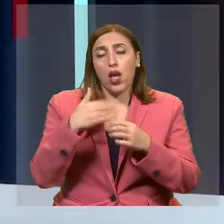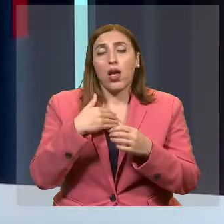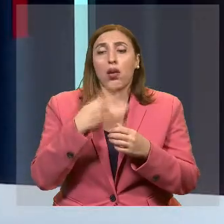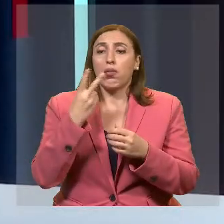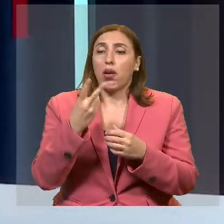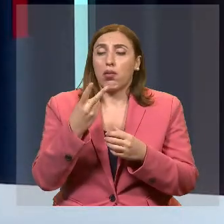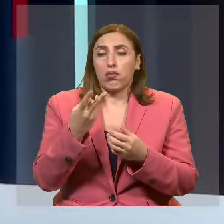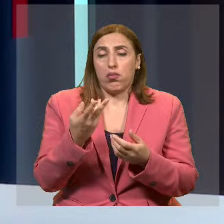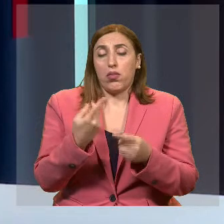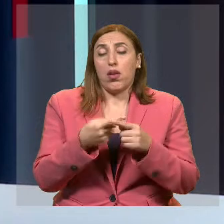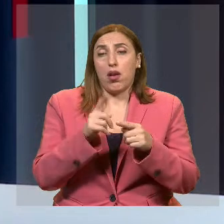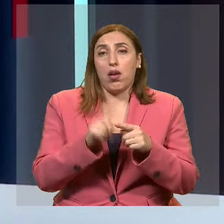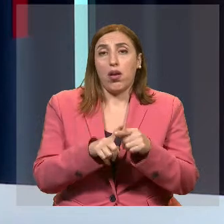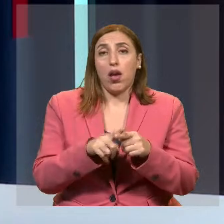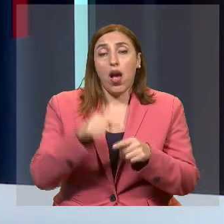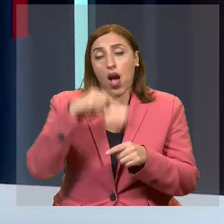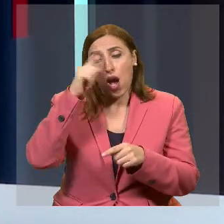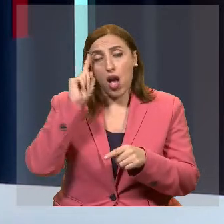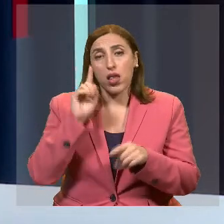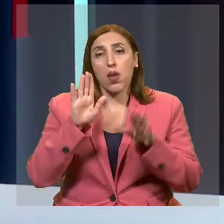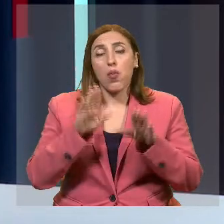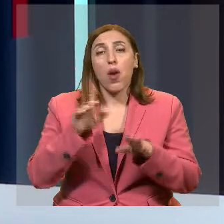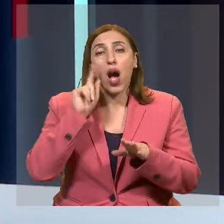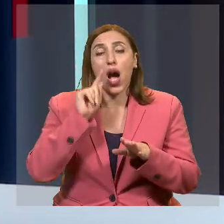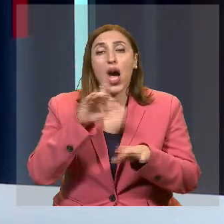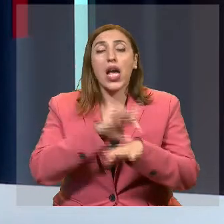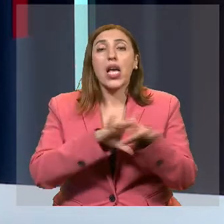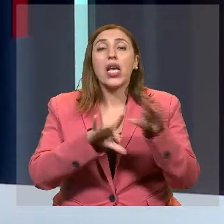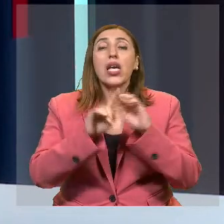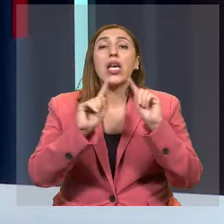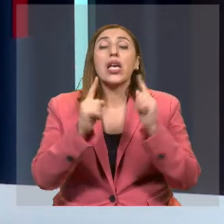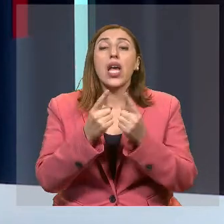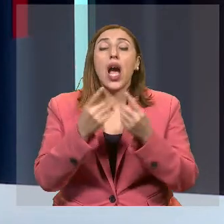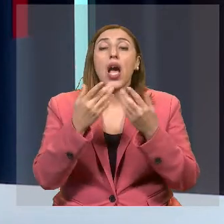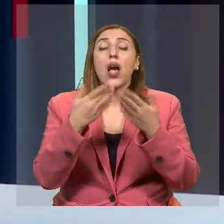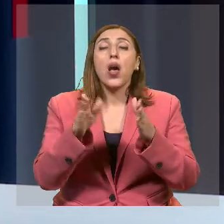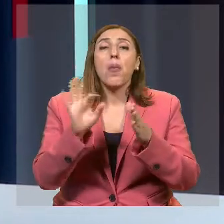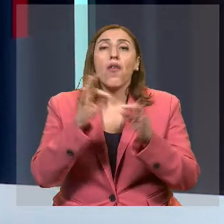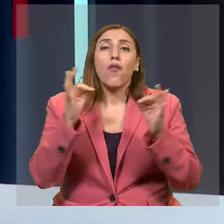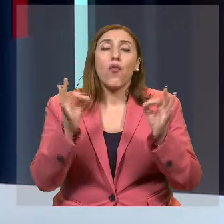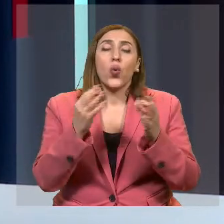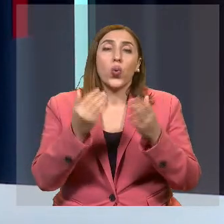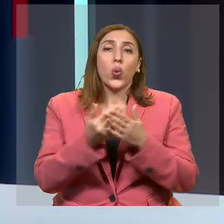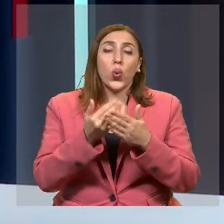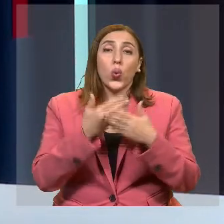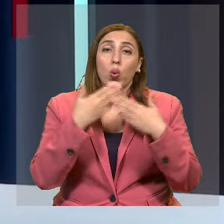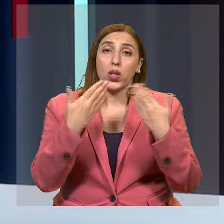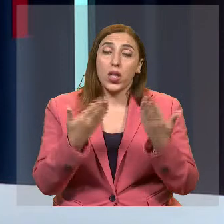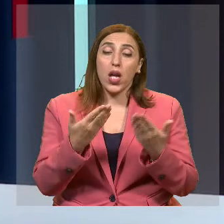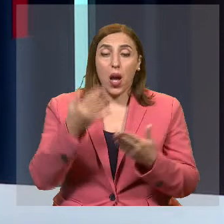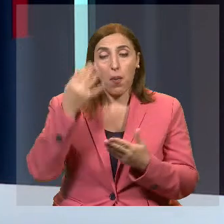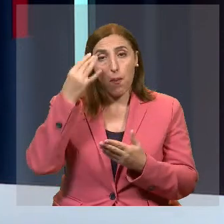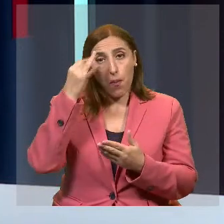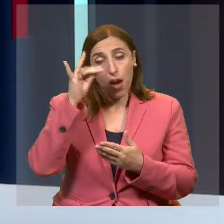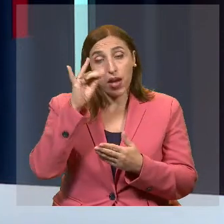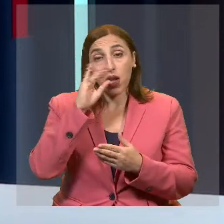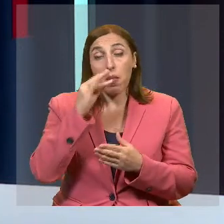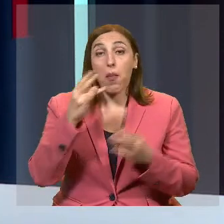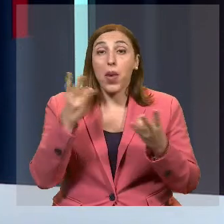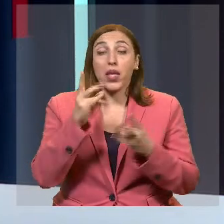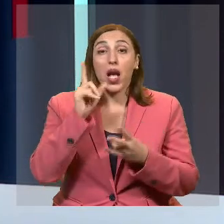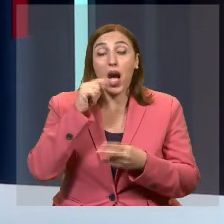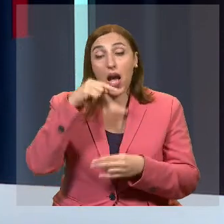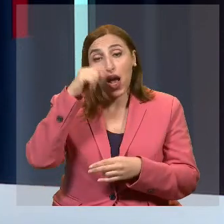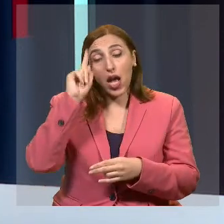չանել։ Ադրբեջանում պահվող հայ գերիների ազատ արձակումից ոչ մի նորություն։ Չնայած դեռ մայիսին